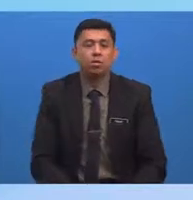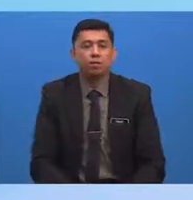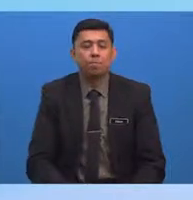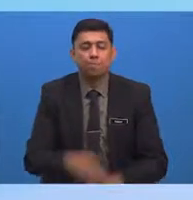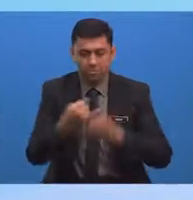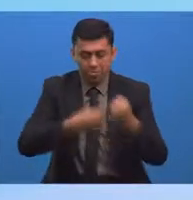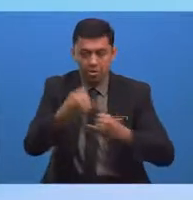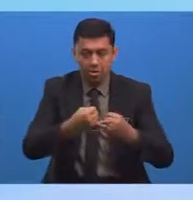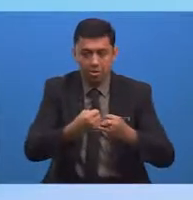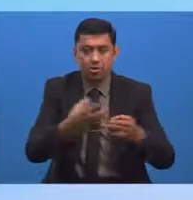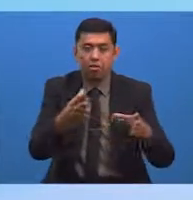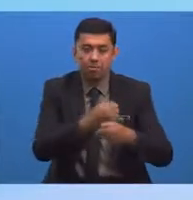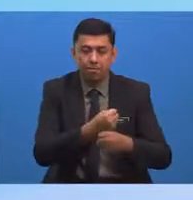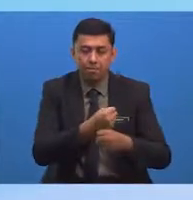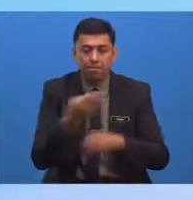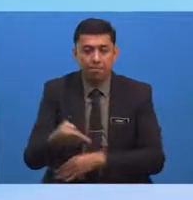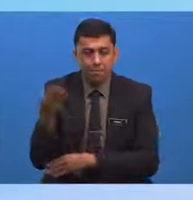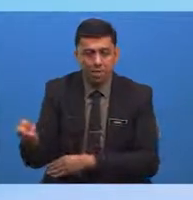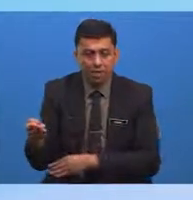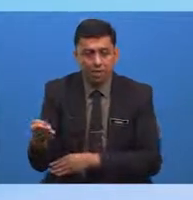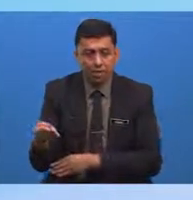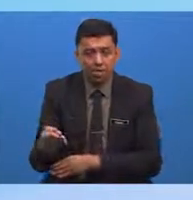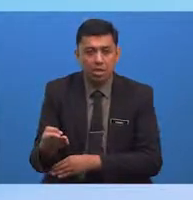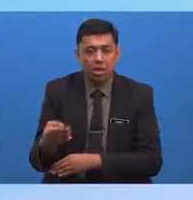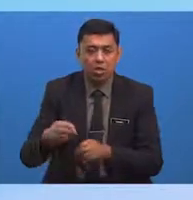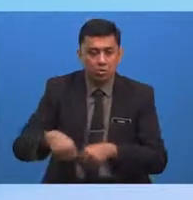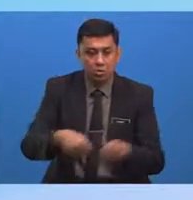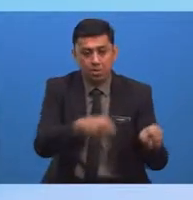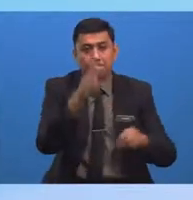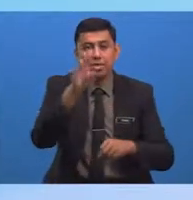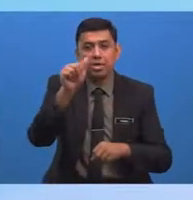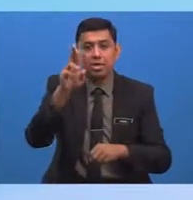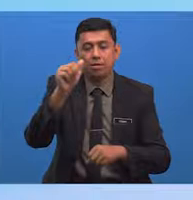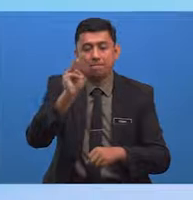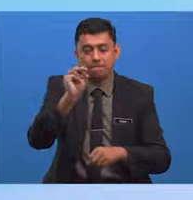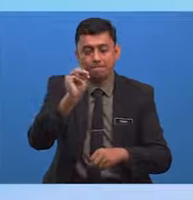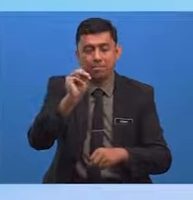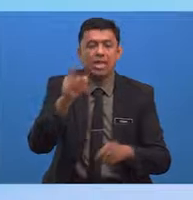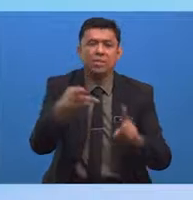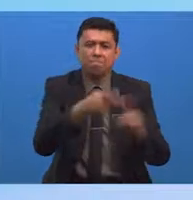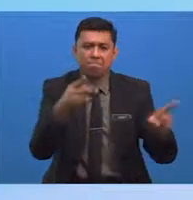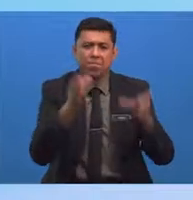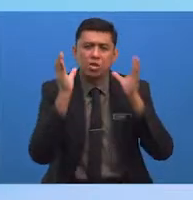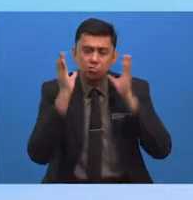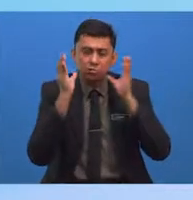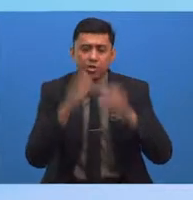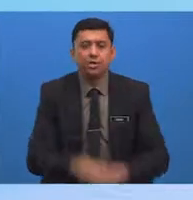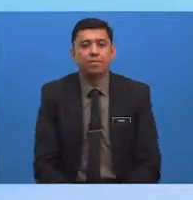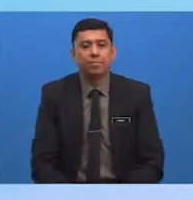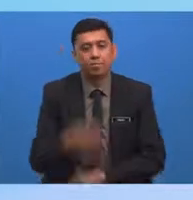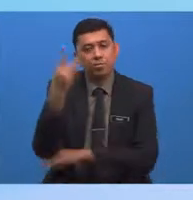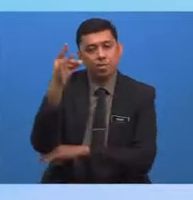beliau berjaya mendapatkan Baram dan seluruh lembangan Sungai Baram daripada Sultan Brunei. Pada